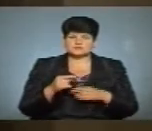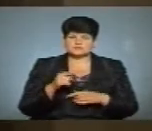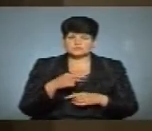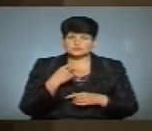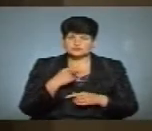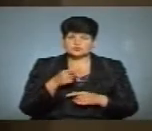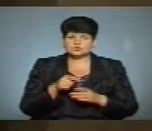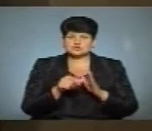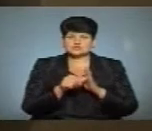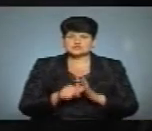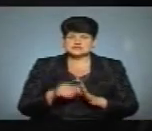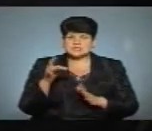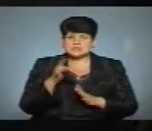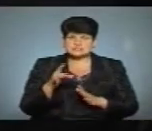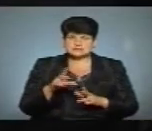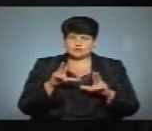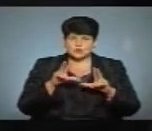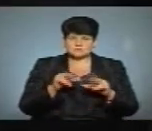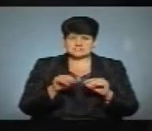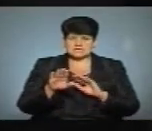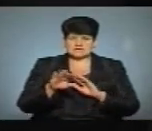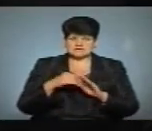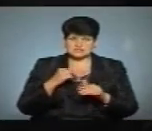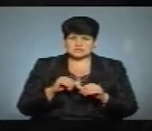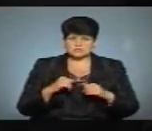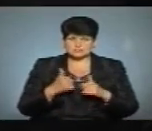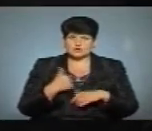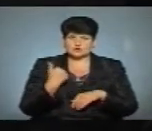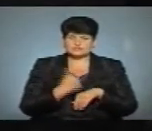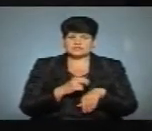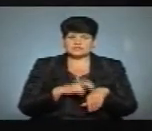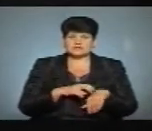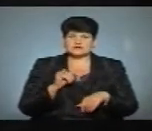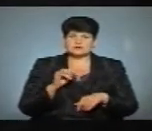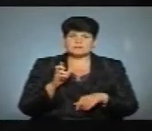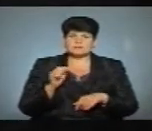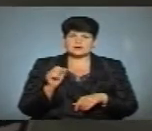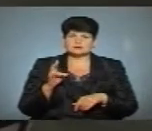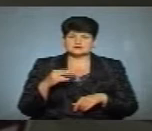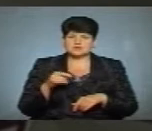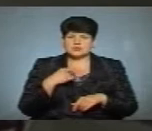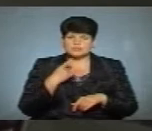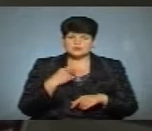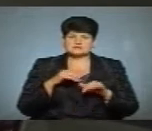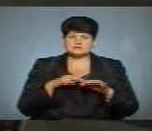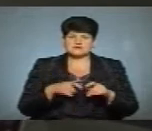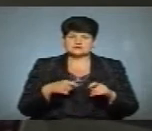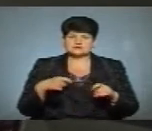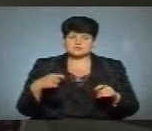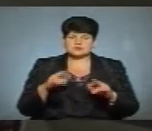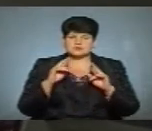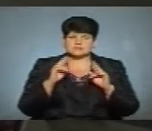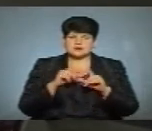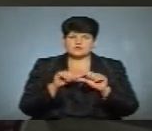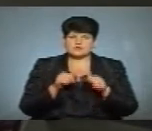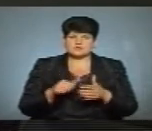словами, його 6 разів обіцяли викликати на комісію. Головний лікар Ігор Банадига каже, справа затягнулася через неправильно